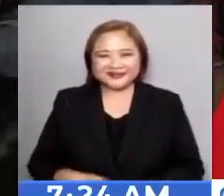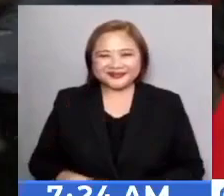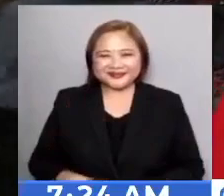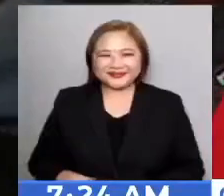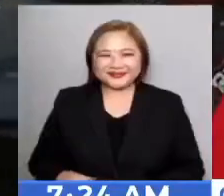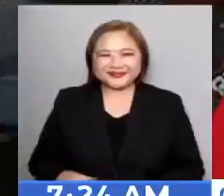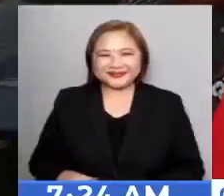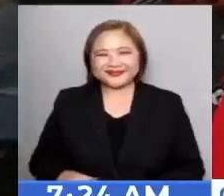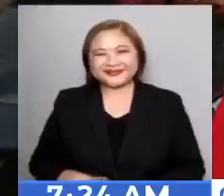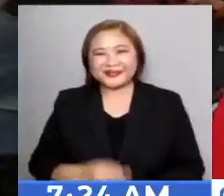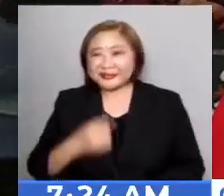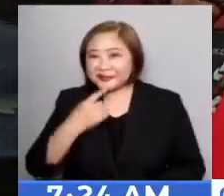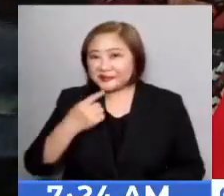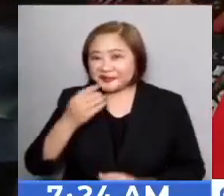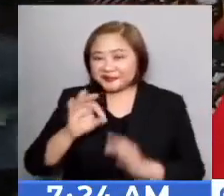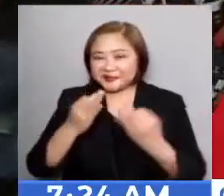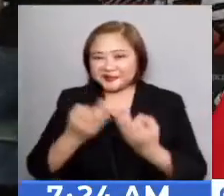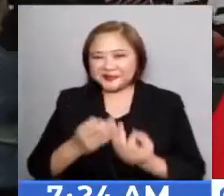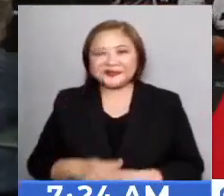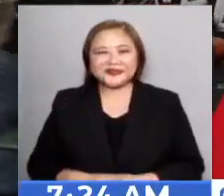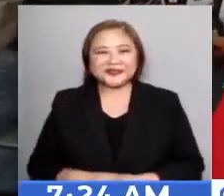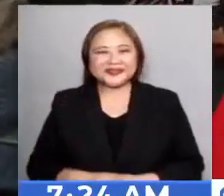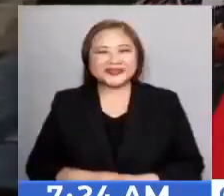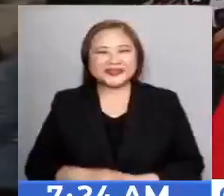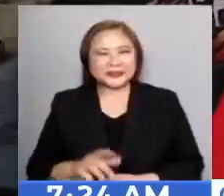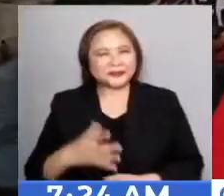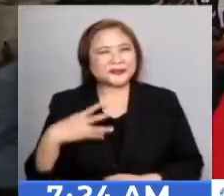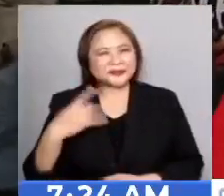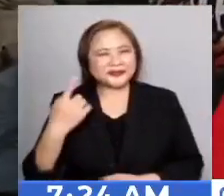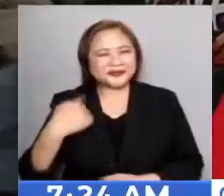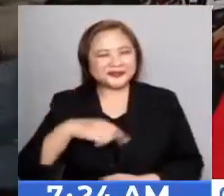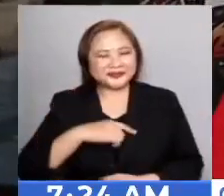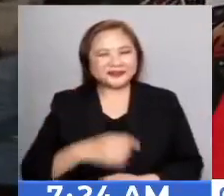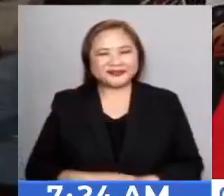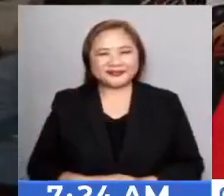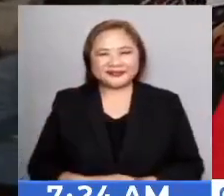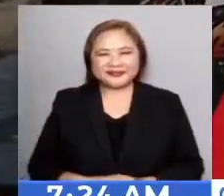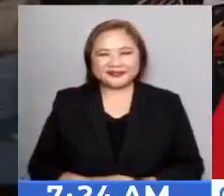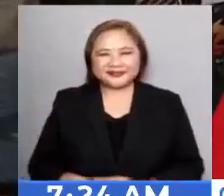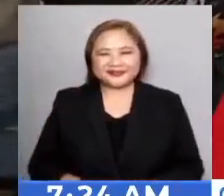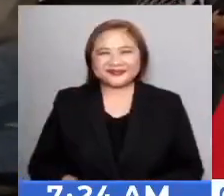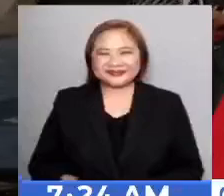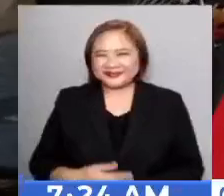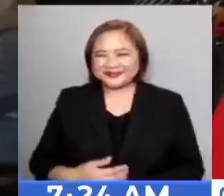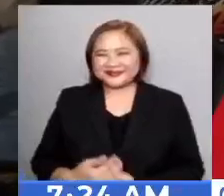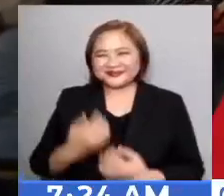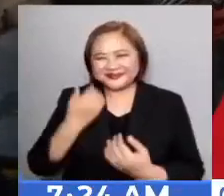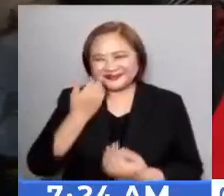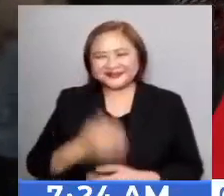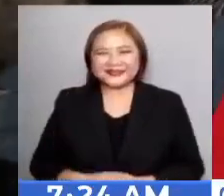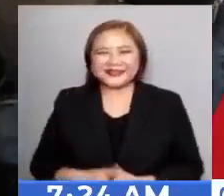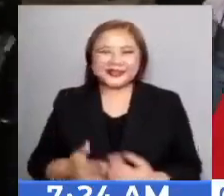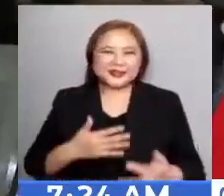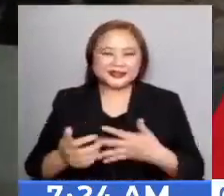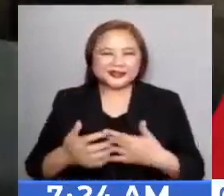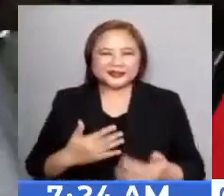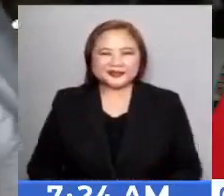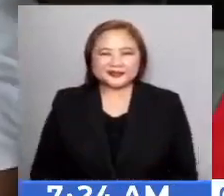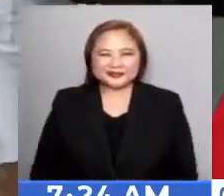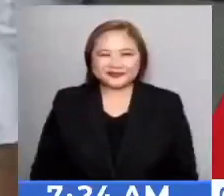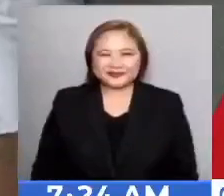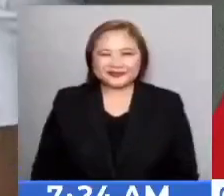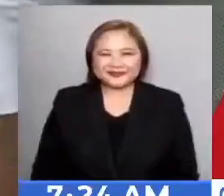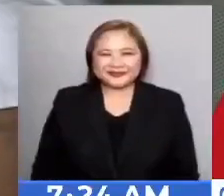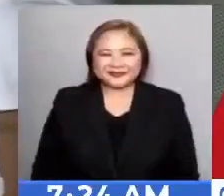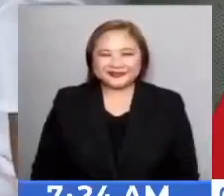Okay. Abangan kayo. Oo. Panori na lang ako. Alright. Maraming po salamat, ma'am JC. Ingat po kayo sa biyahe. At ingat